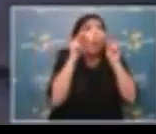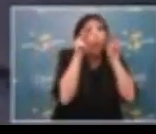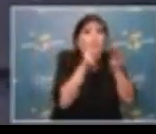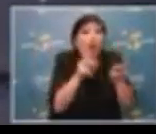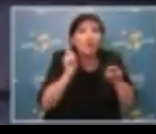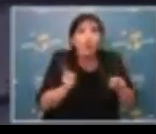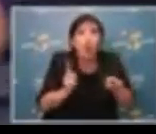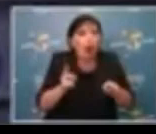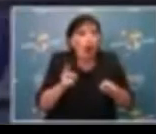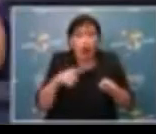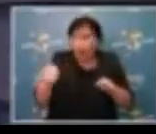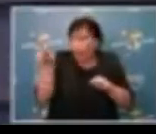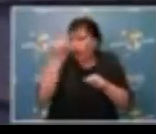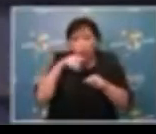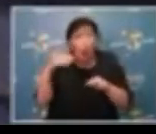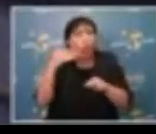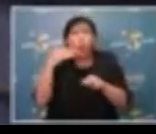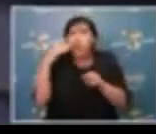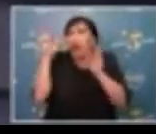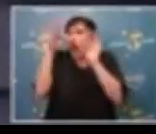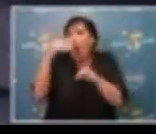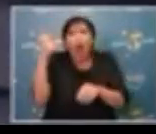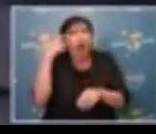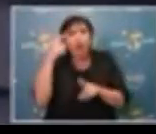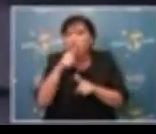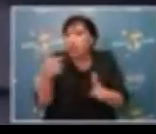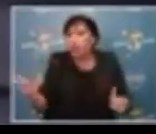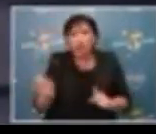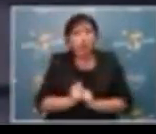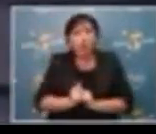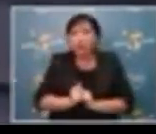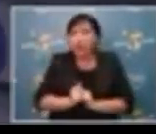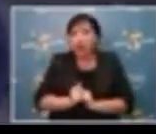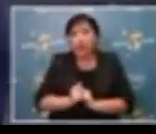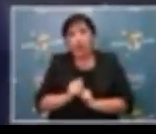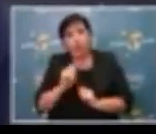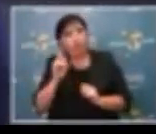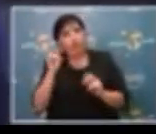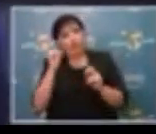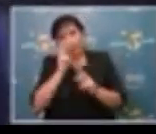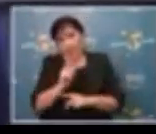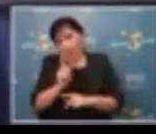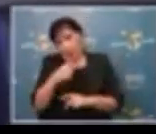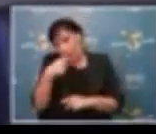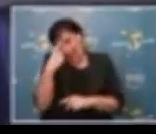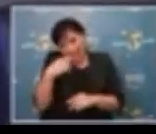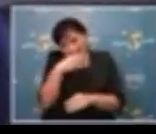ogni immaginazione umana. Non è vero che sono stato in India.